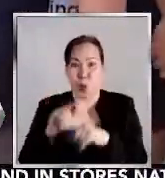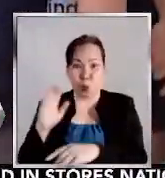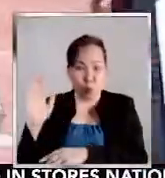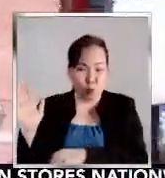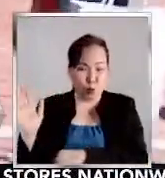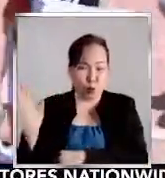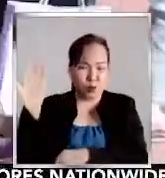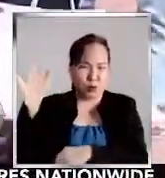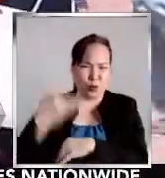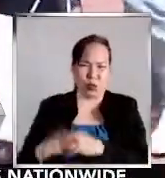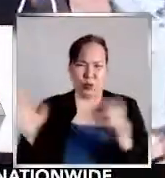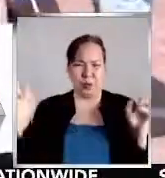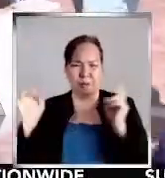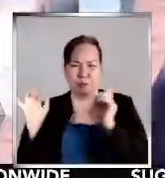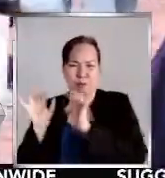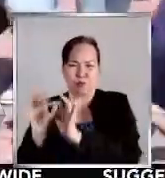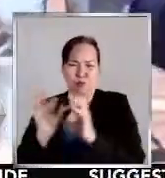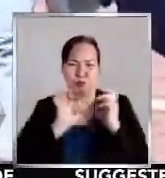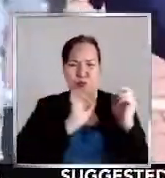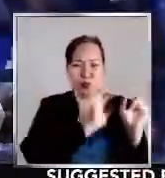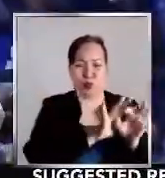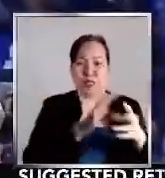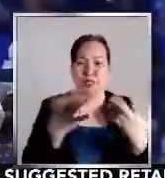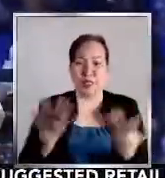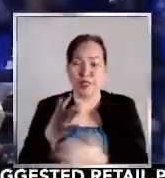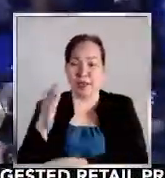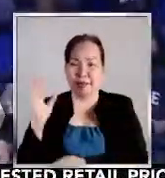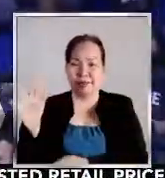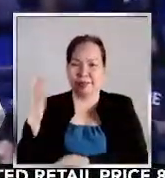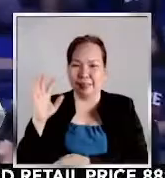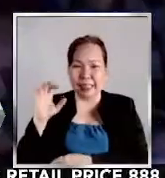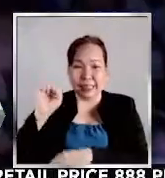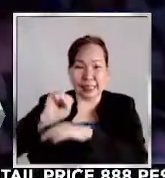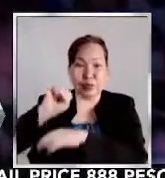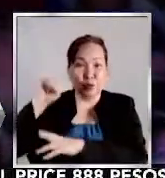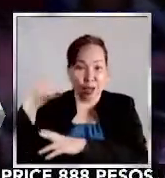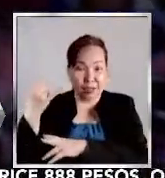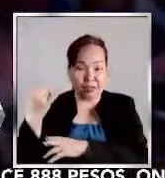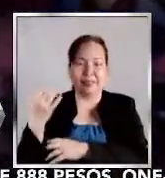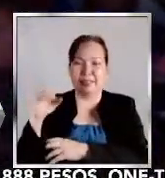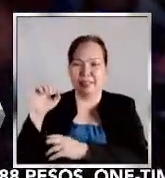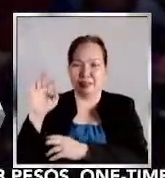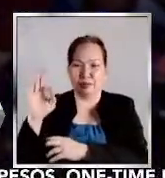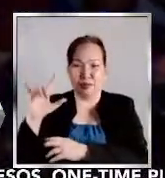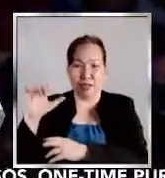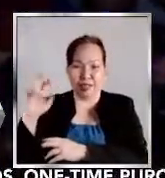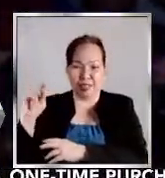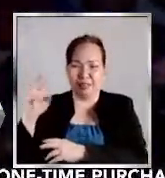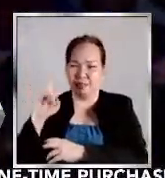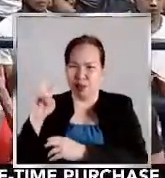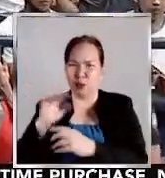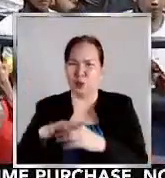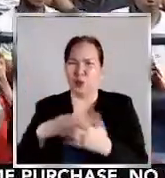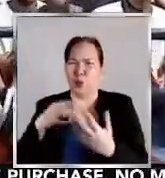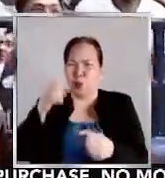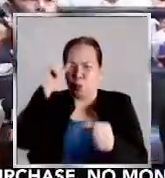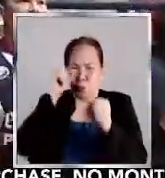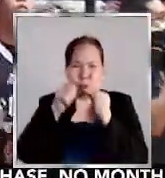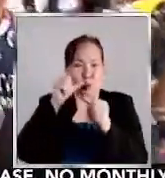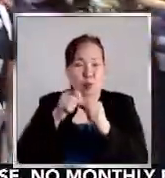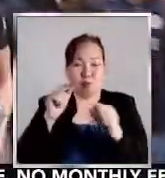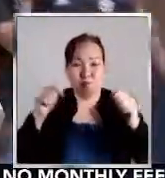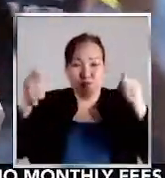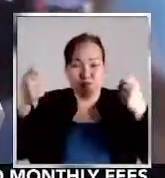at Mapua sa Phil Oil Flying V Center sa San Juan City. Makasaysayan ang labang ito ng NCAA. Punong-puno